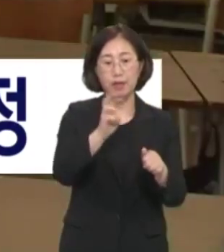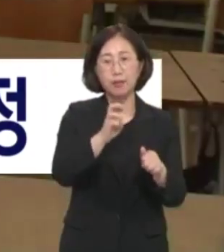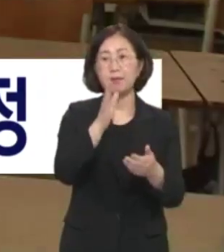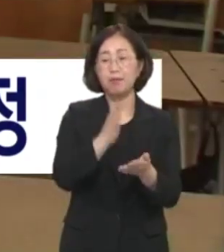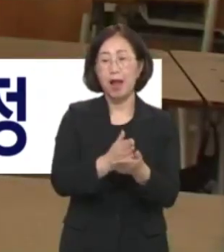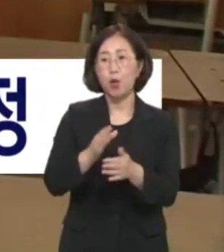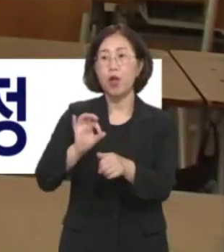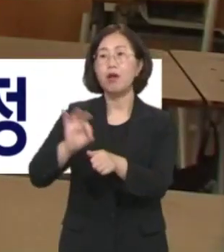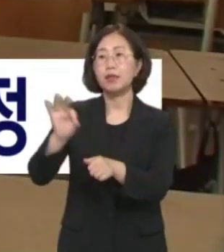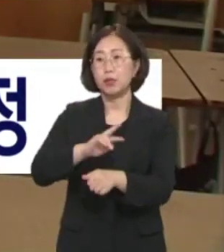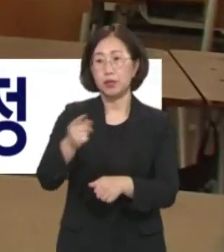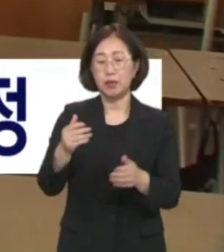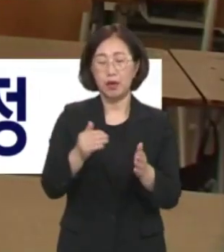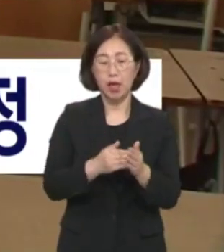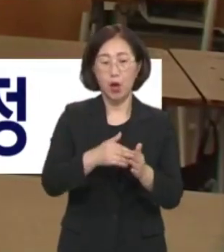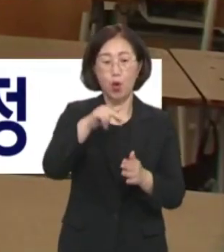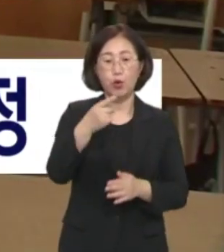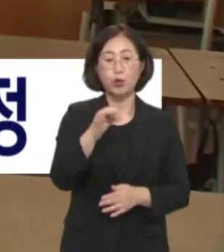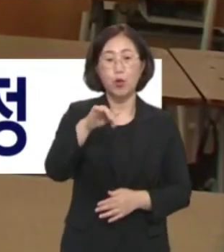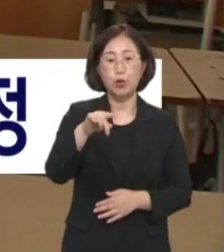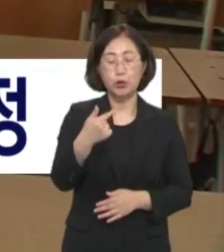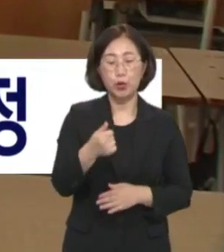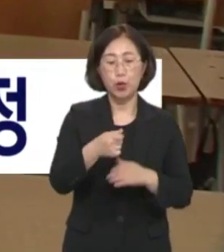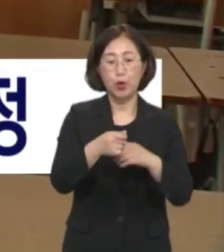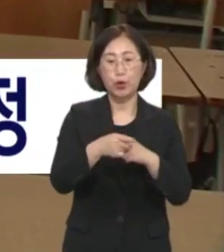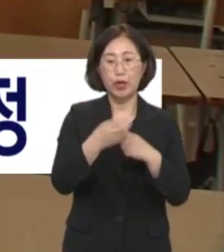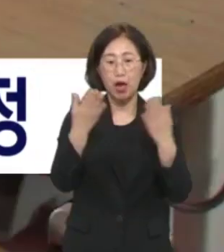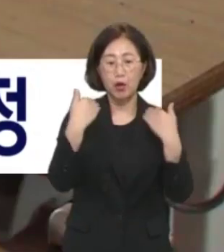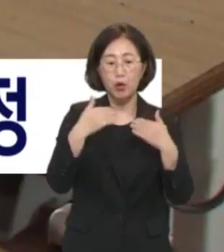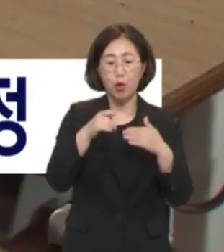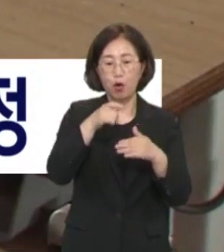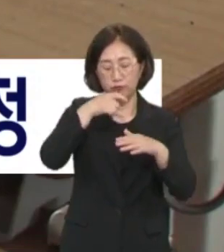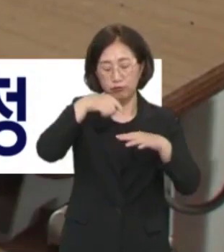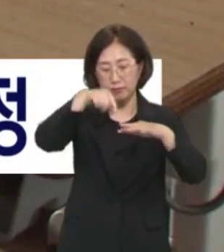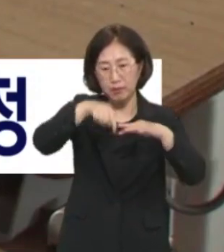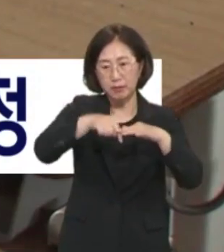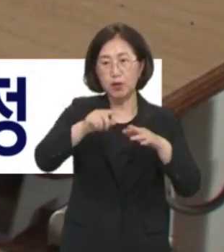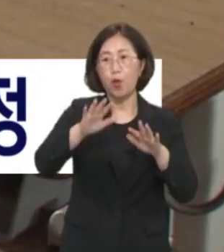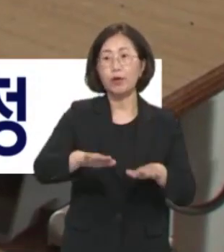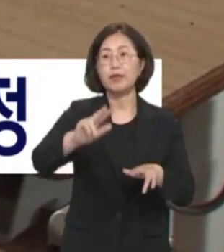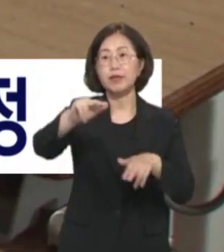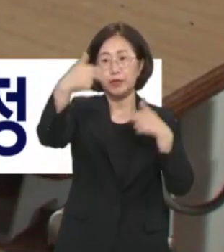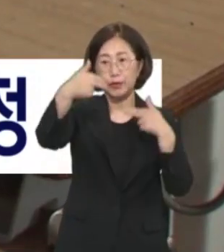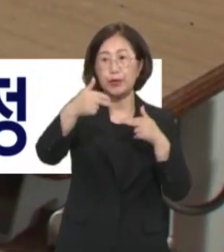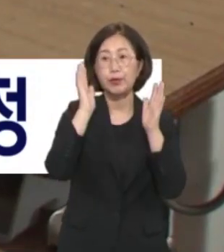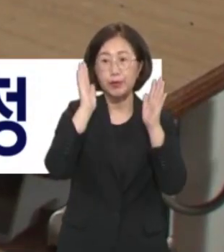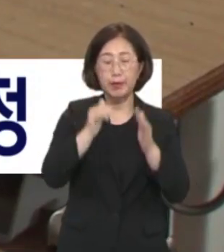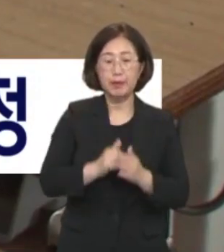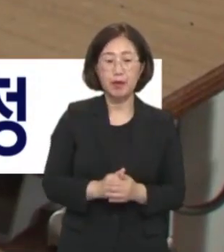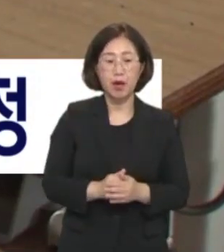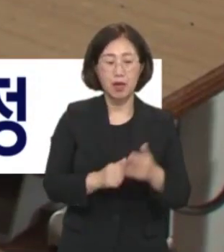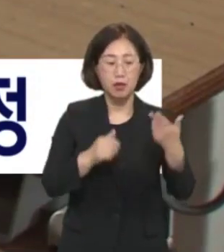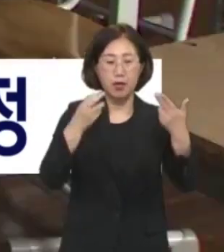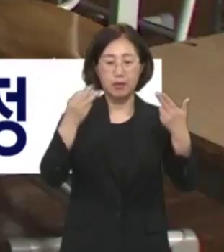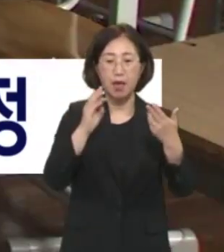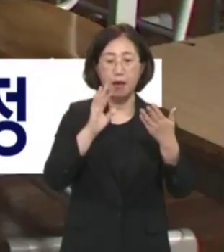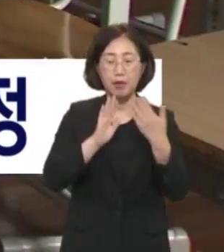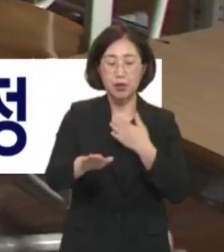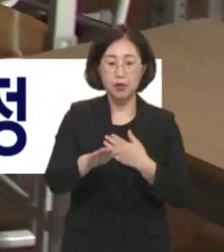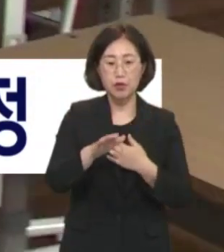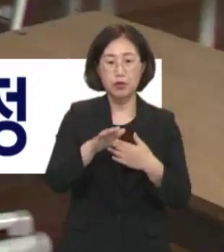조정했고 세종시 종촌유치원도 누수로 오늘 하루 원격 수업으로 전환했습니다. 지난 13일 이후